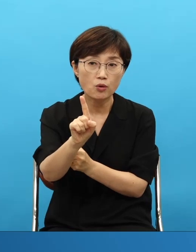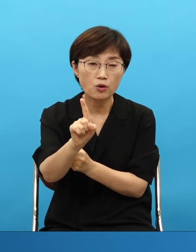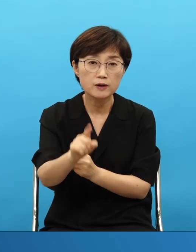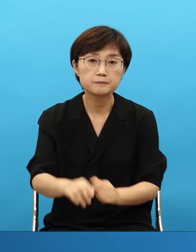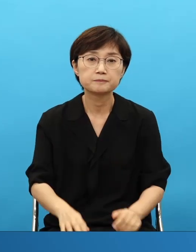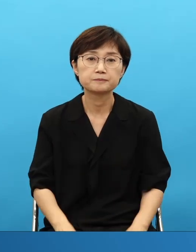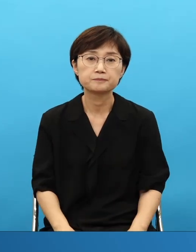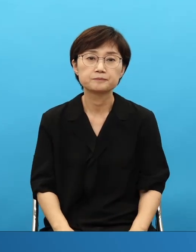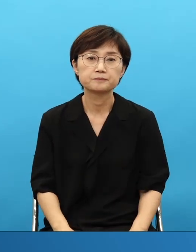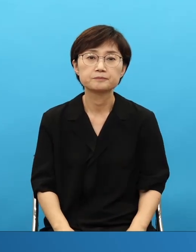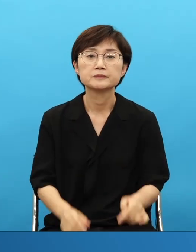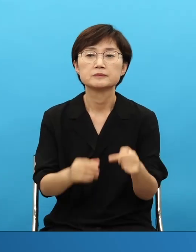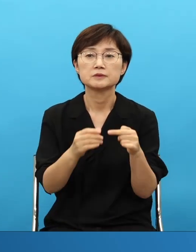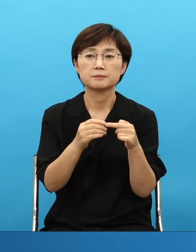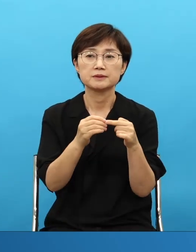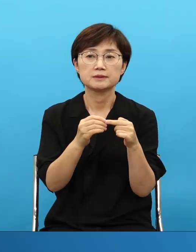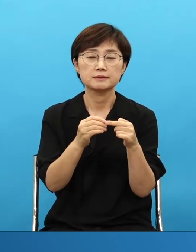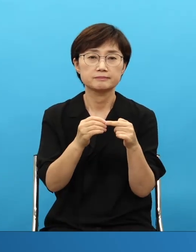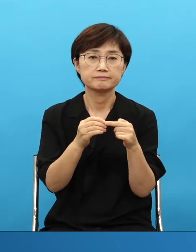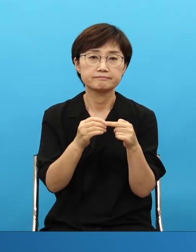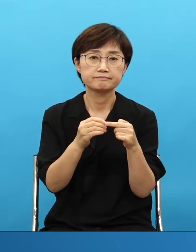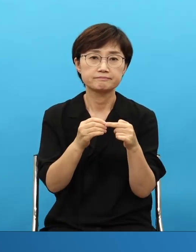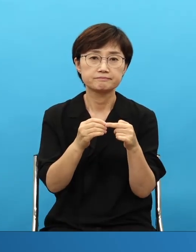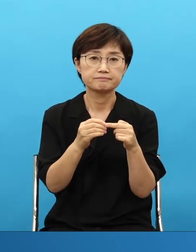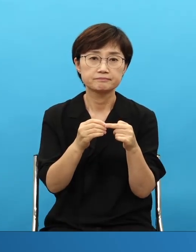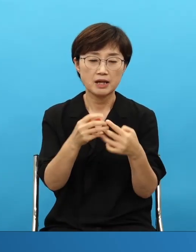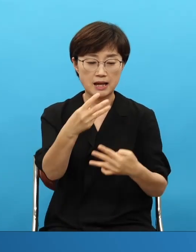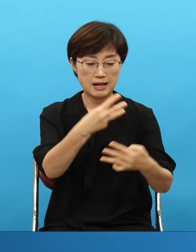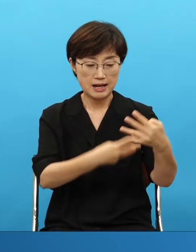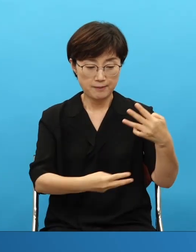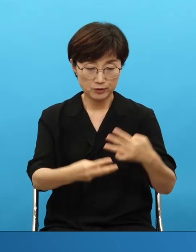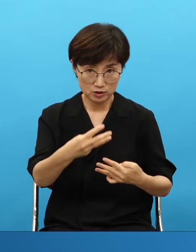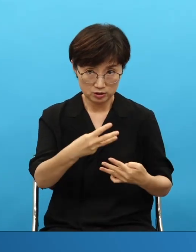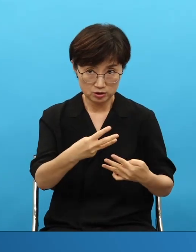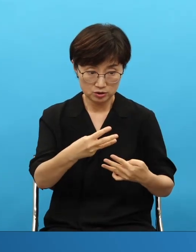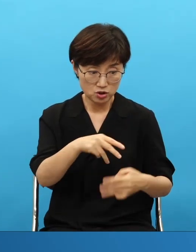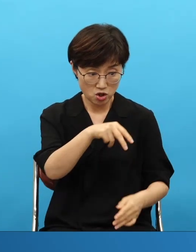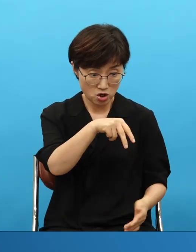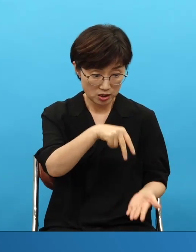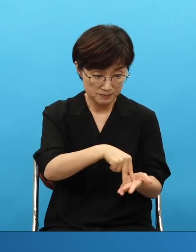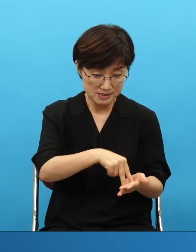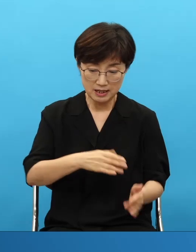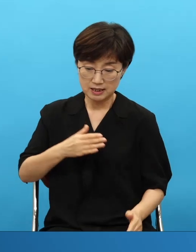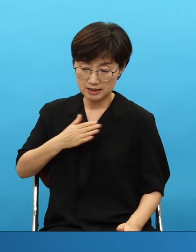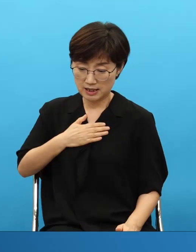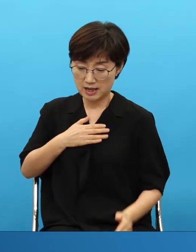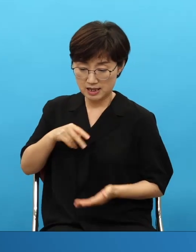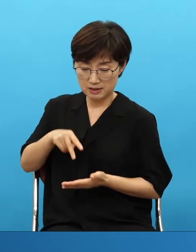렘넌트一生不要丢失，为什么赐给了这样的祝福？ 본론. 본론. 렘넌트와 우리의 성공 기준입니다.